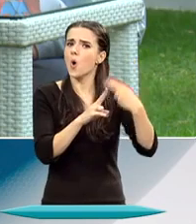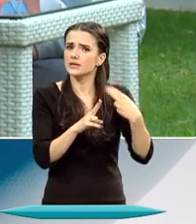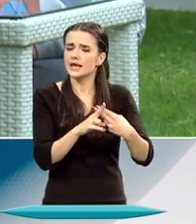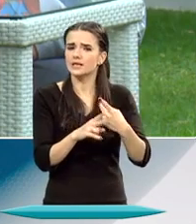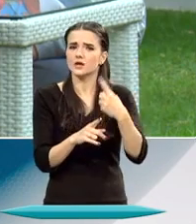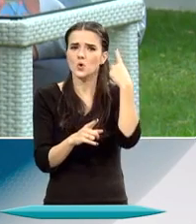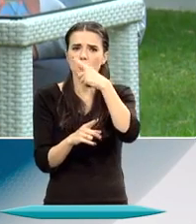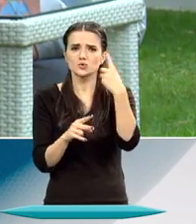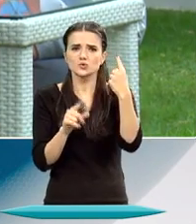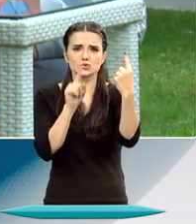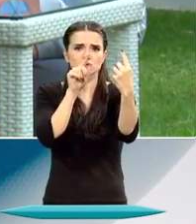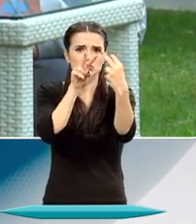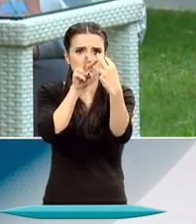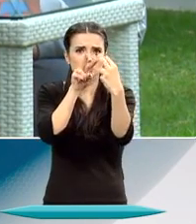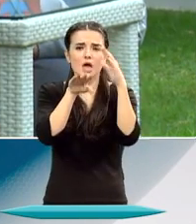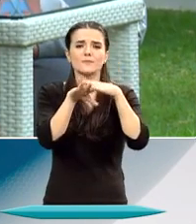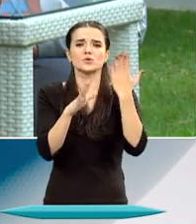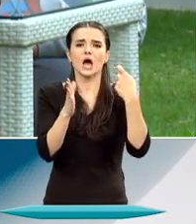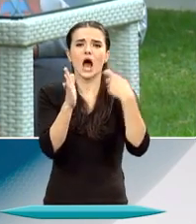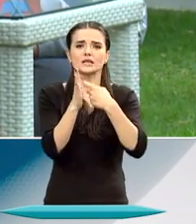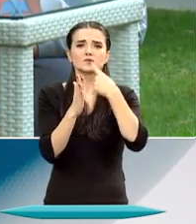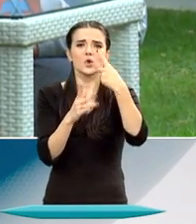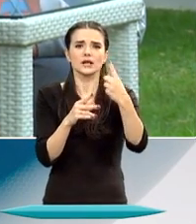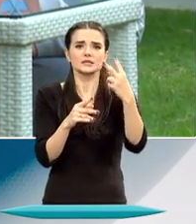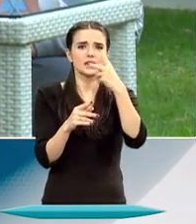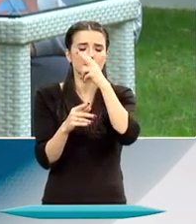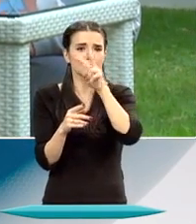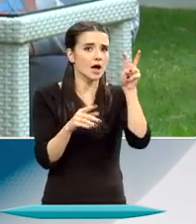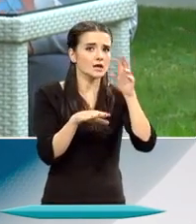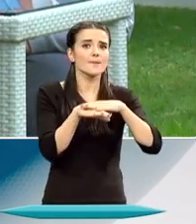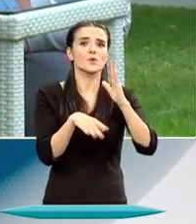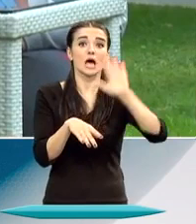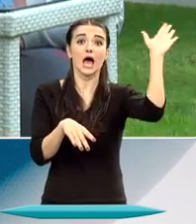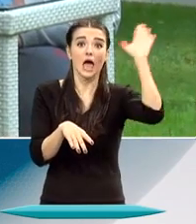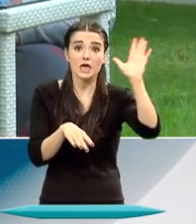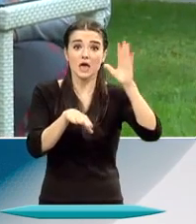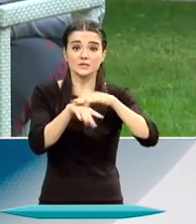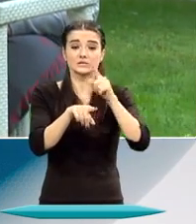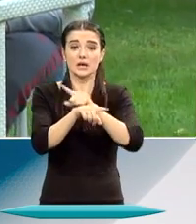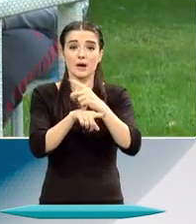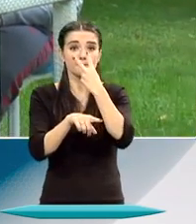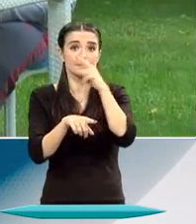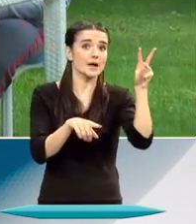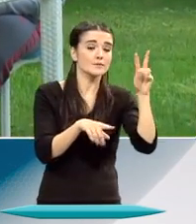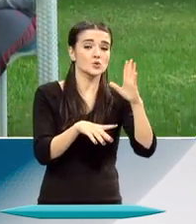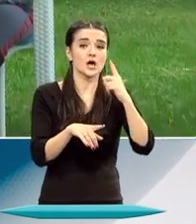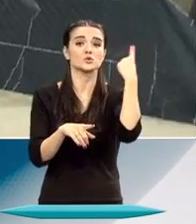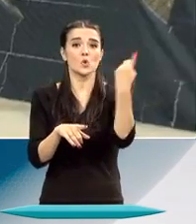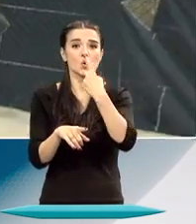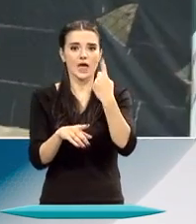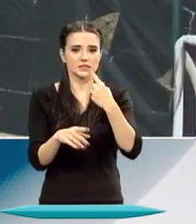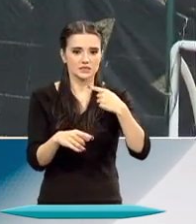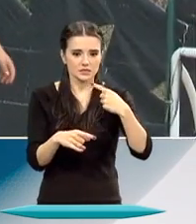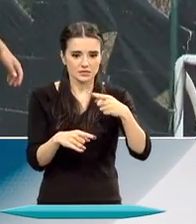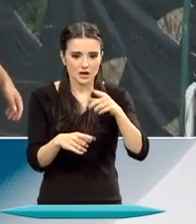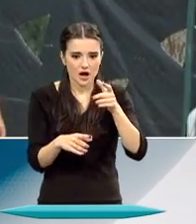teması kurmuyorsa, ismi söylendiğinde bakmıyorsa, birileri işaret ettiğimizde bakmıyorsa, dönen nesnelere aşırı ilgi duyuyorsa